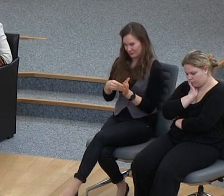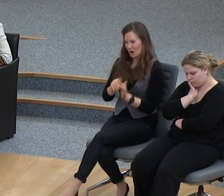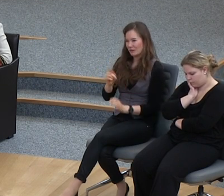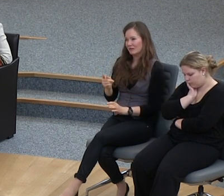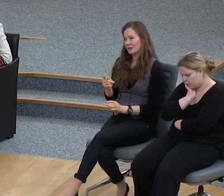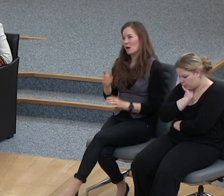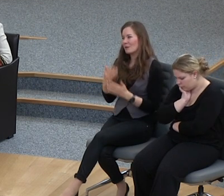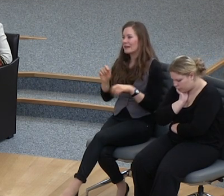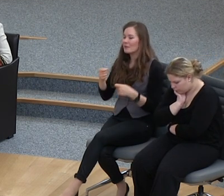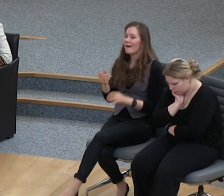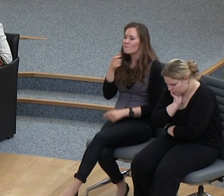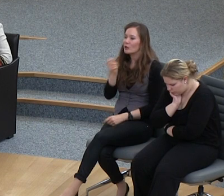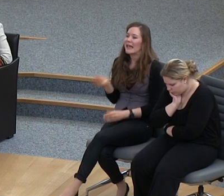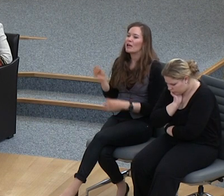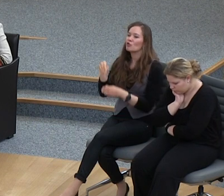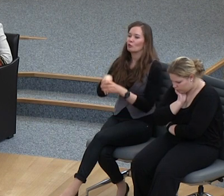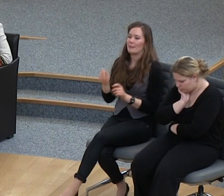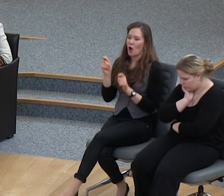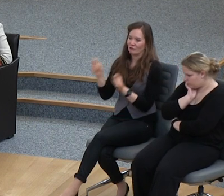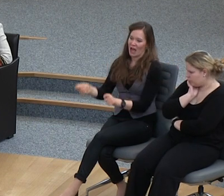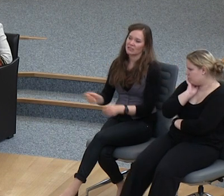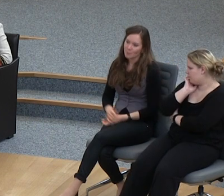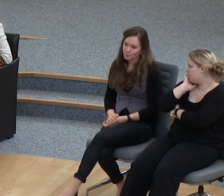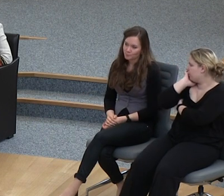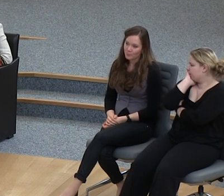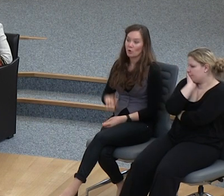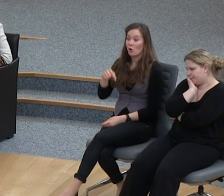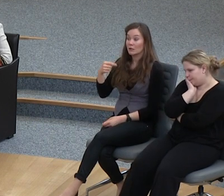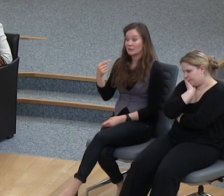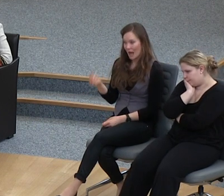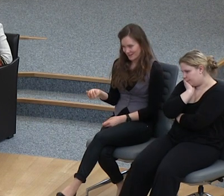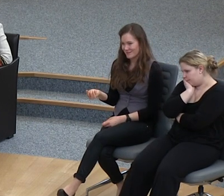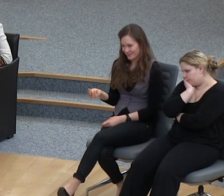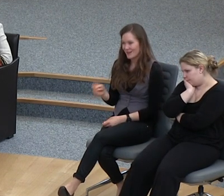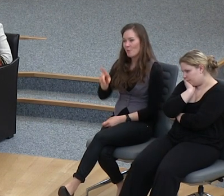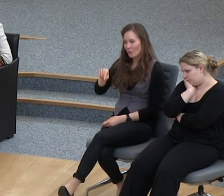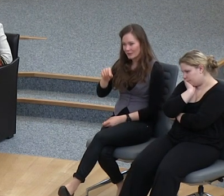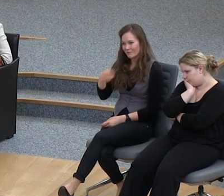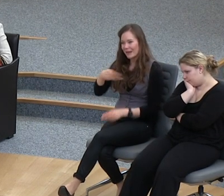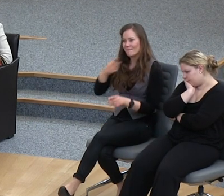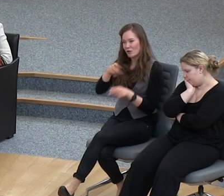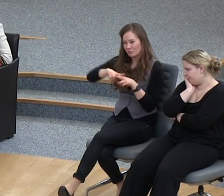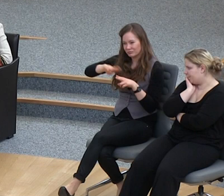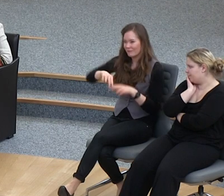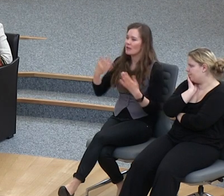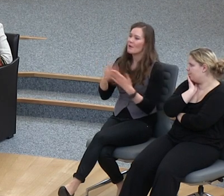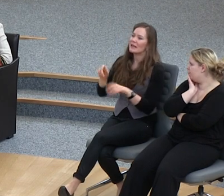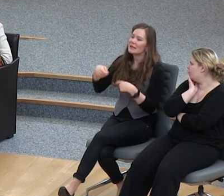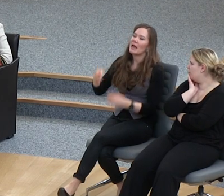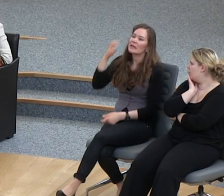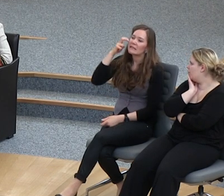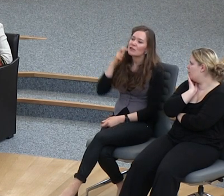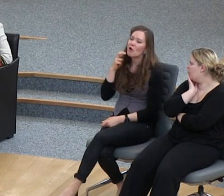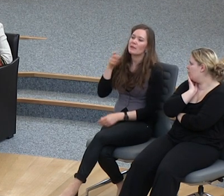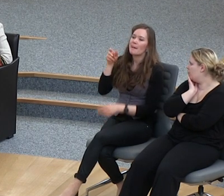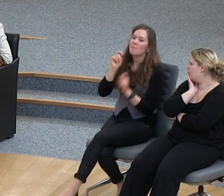einem Inklusionsbeauftragten. Und dass man dann auch nicht mehr dividiert, also das ist jetzt der Seniorenbeauftragte, dann